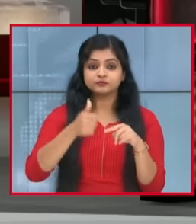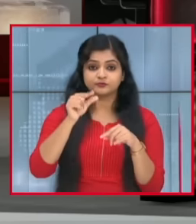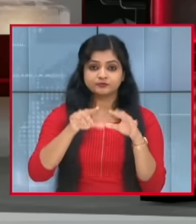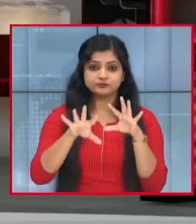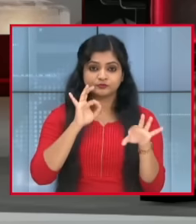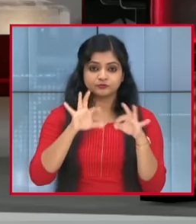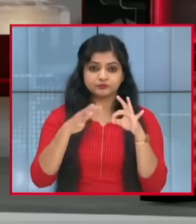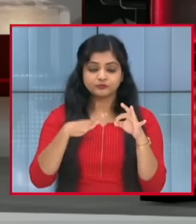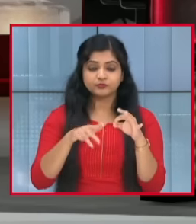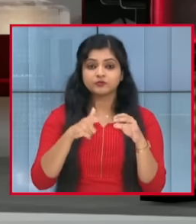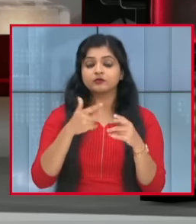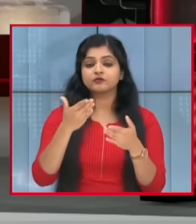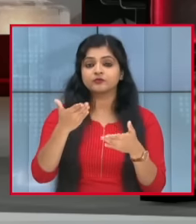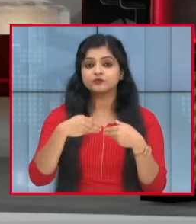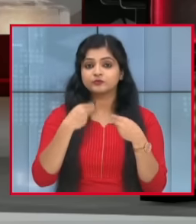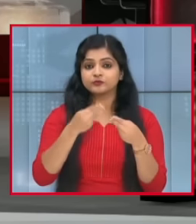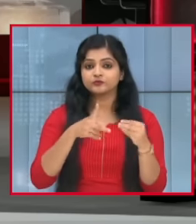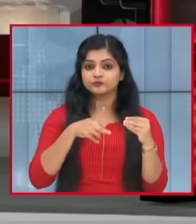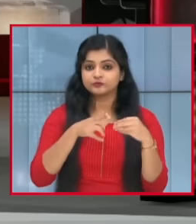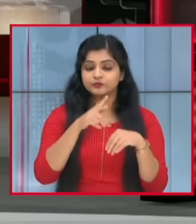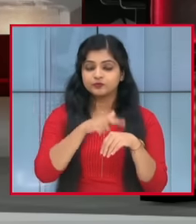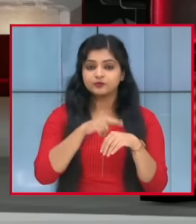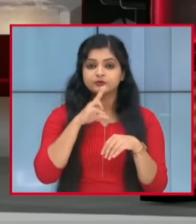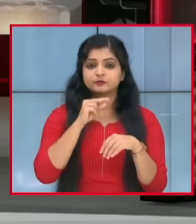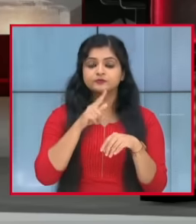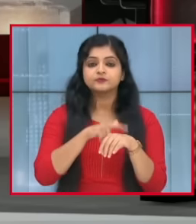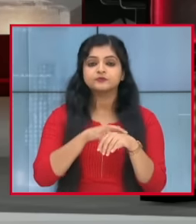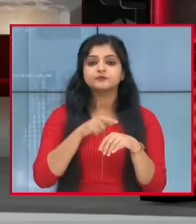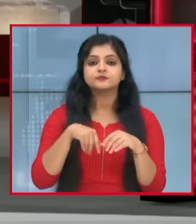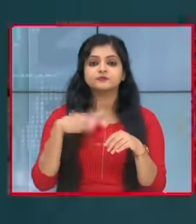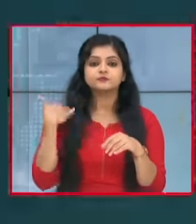തിരഞ്ഞെടുക്കപ്പെട്ടവർക്കുള്ള സ്വീകരണം ഉദ്ഘാടനം ചെയ്ത് സംസാരിക്കുകയായിരുന്നു മന്ത്രി.